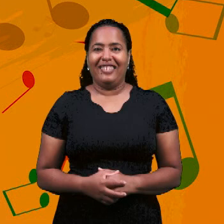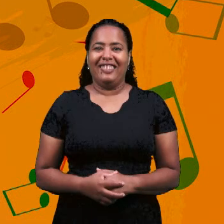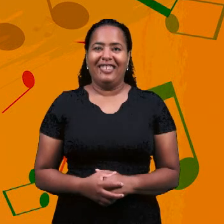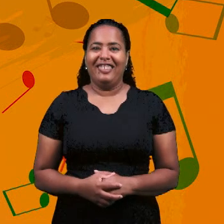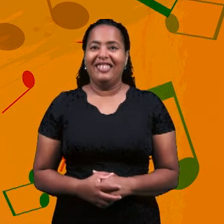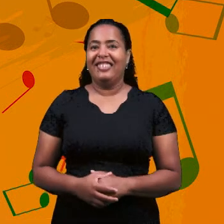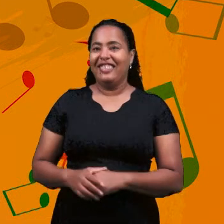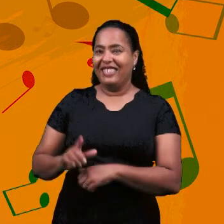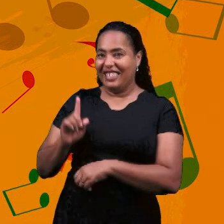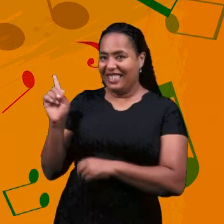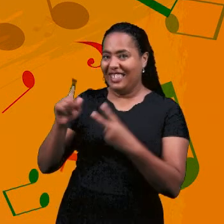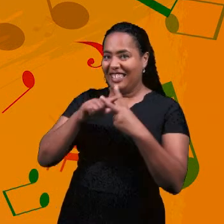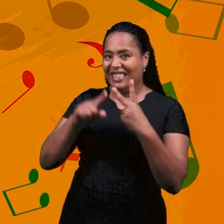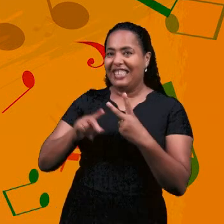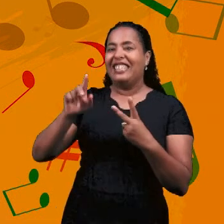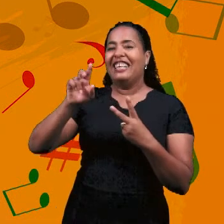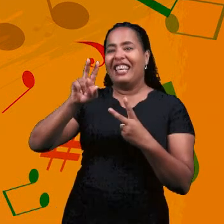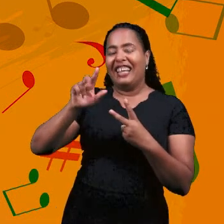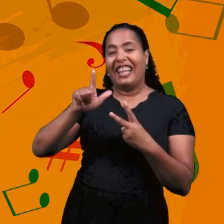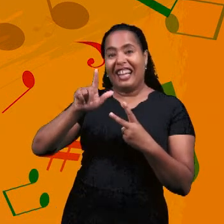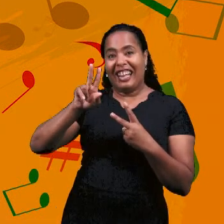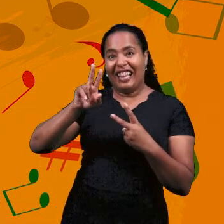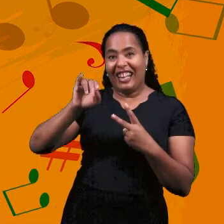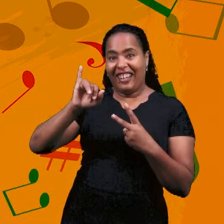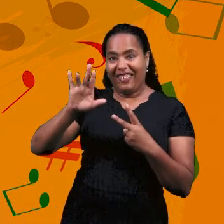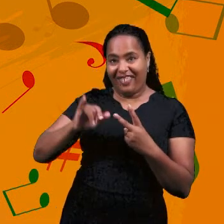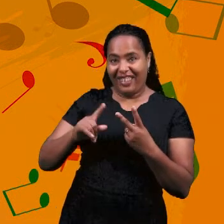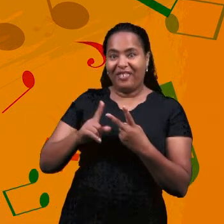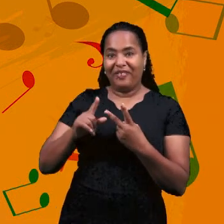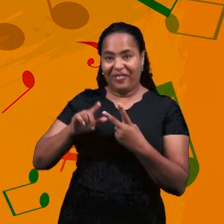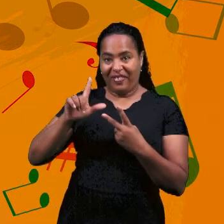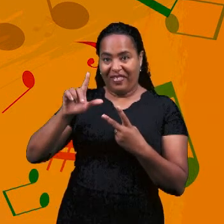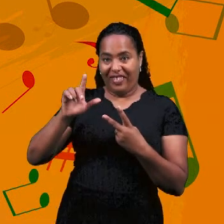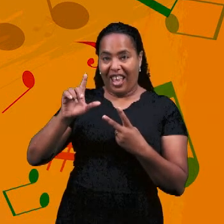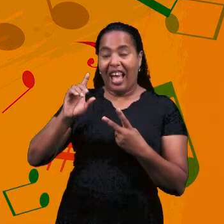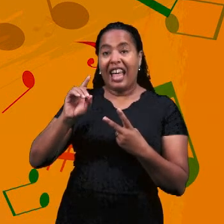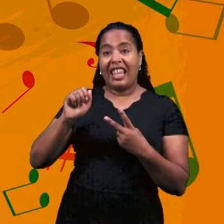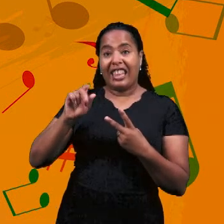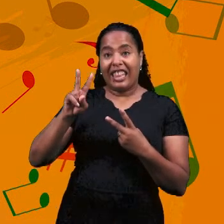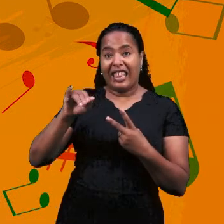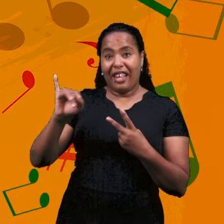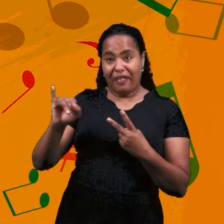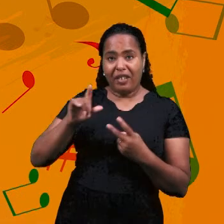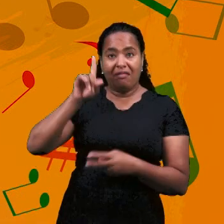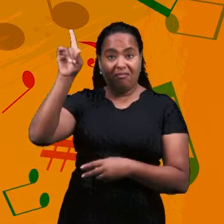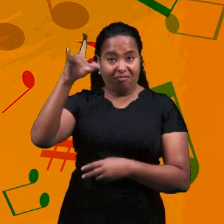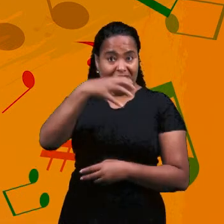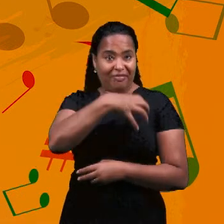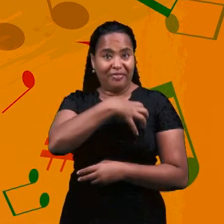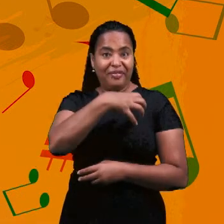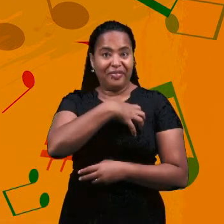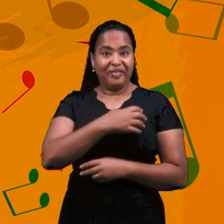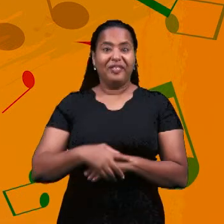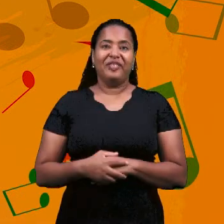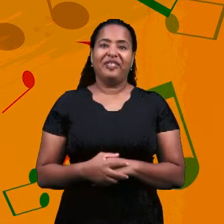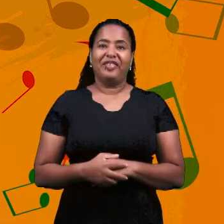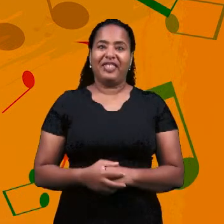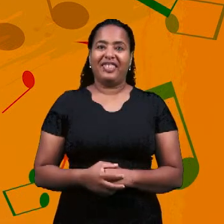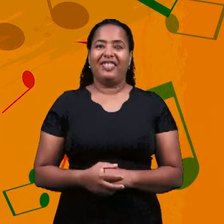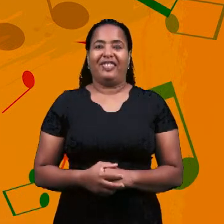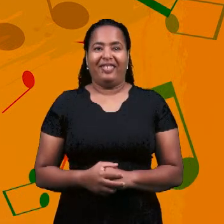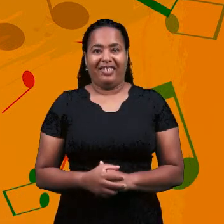Les frères Lévi, de 8 ans, et Davi, de 5 ans, de Macarani, Bahia.